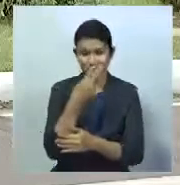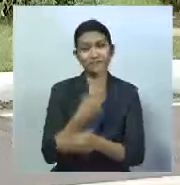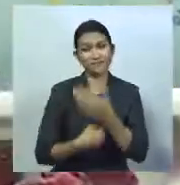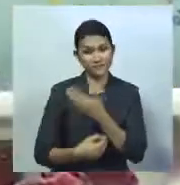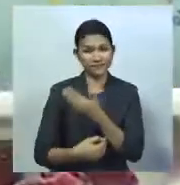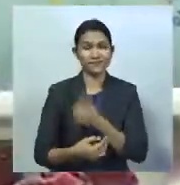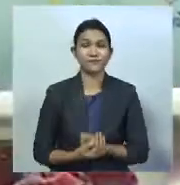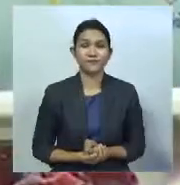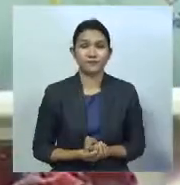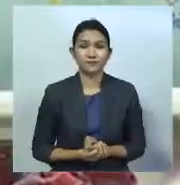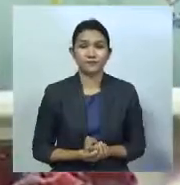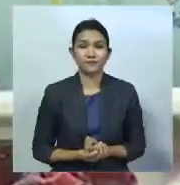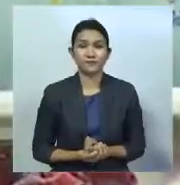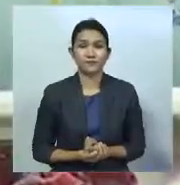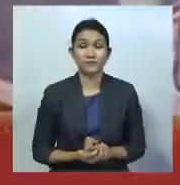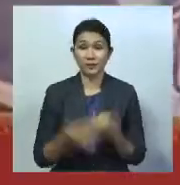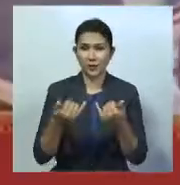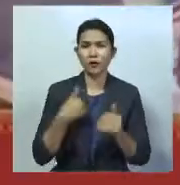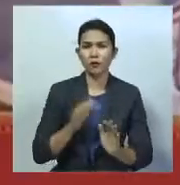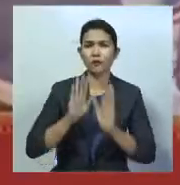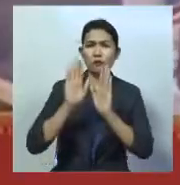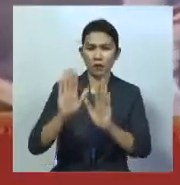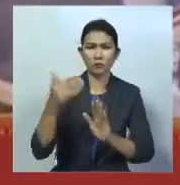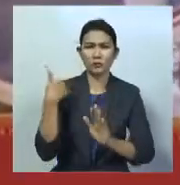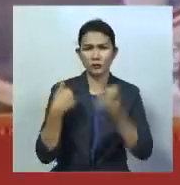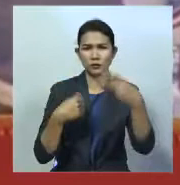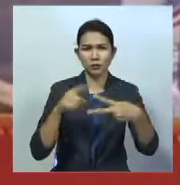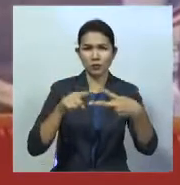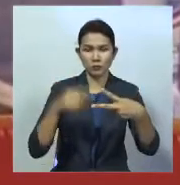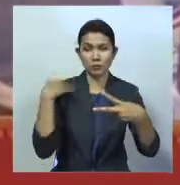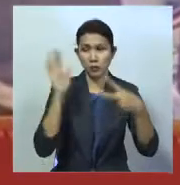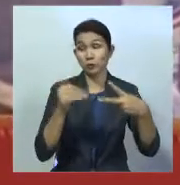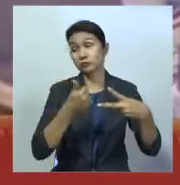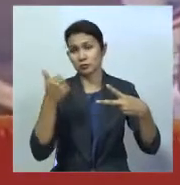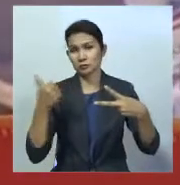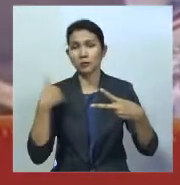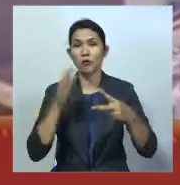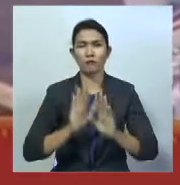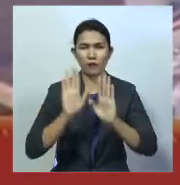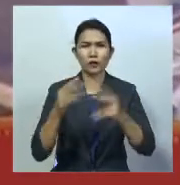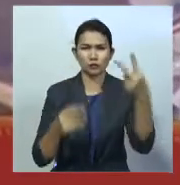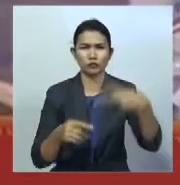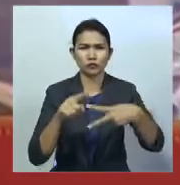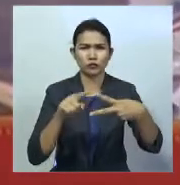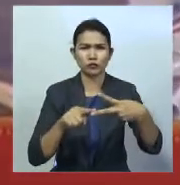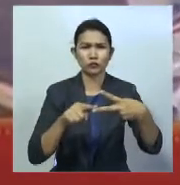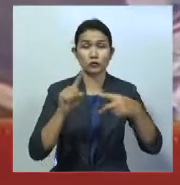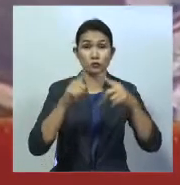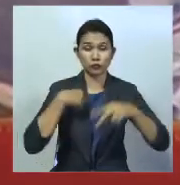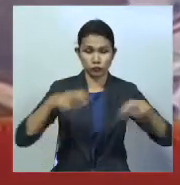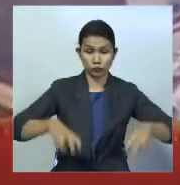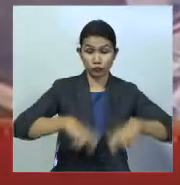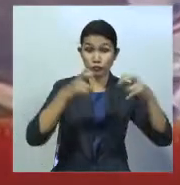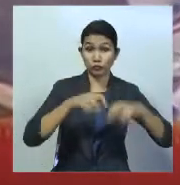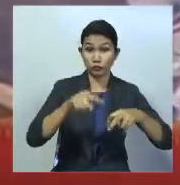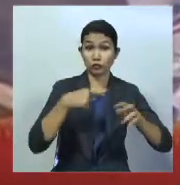นค่ะ ก็ฝากไว้สั้นๆ2เรื่องเพราะคนอื่นจะพูดบ้างนะผมฝาก2เรื่องเท่านั้นครับเอาสุรินทร์เป็นโมเด